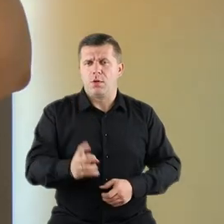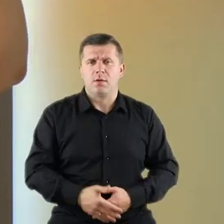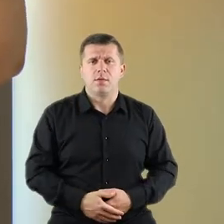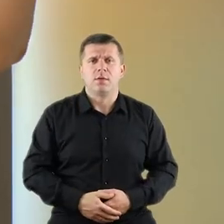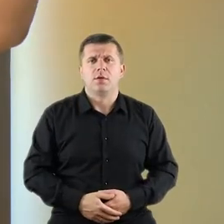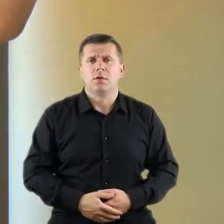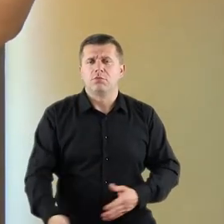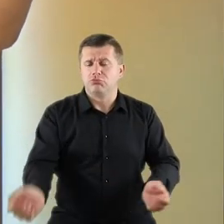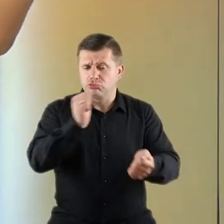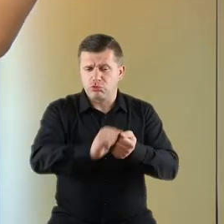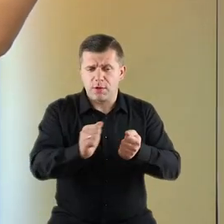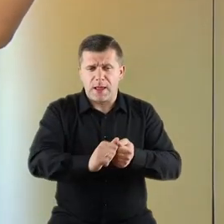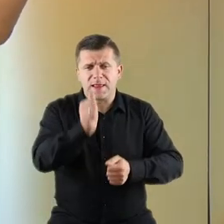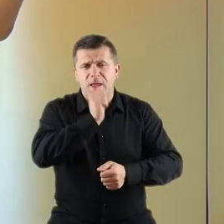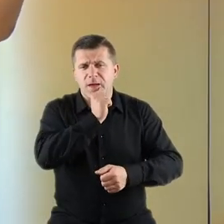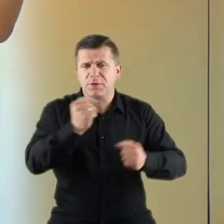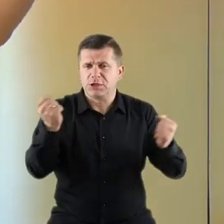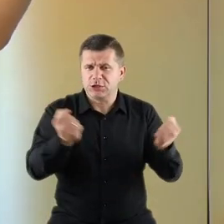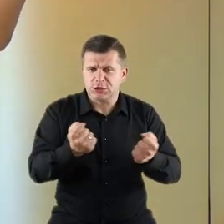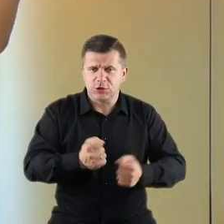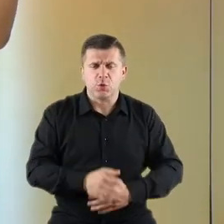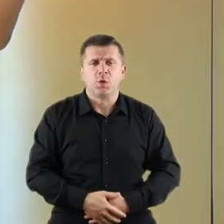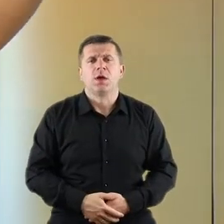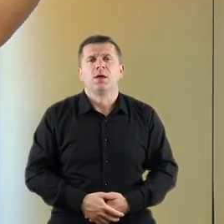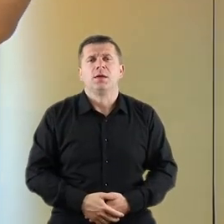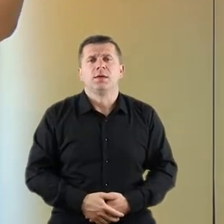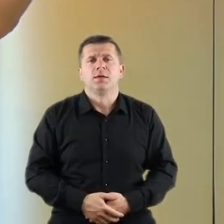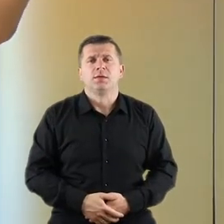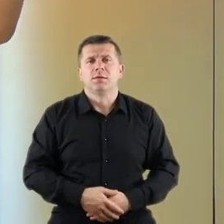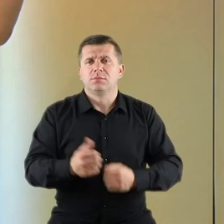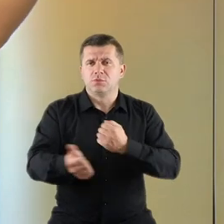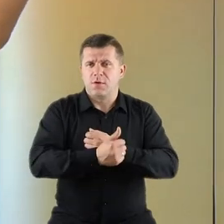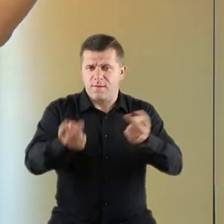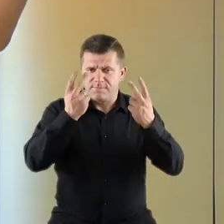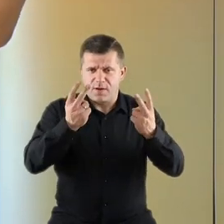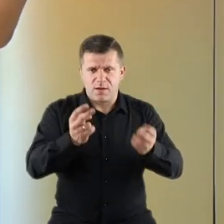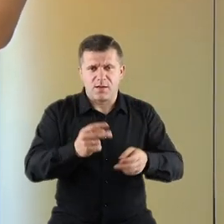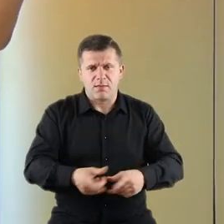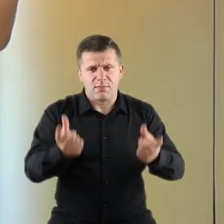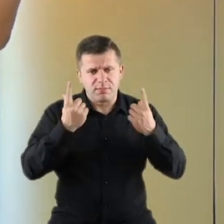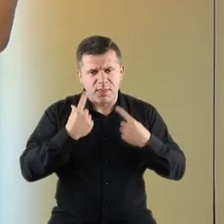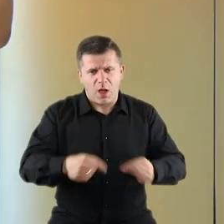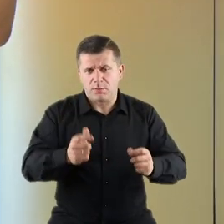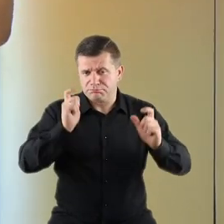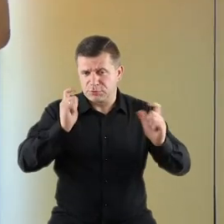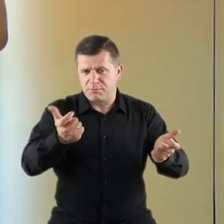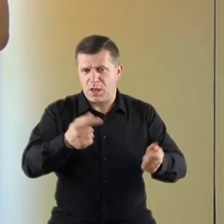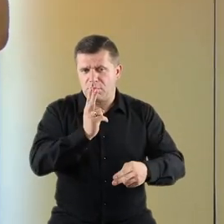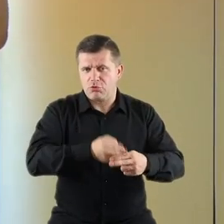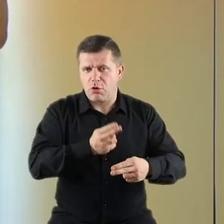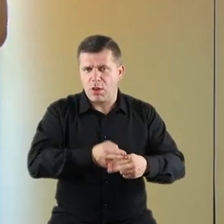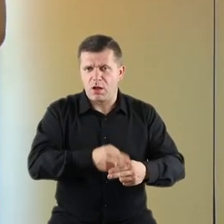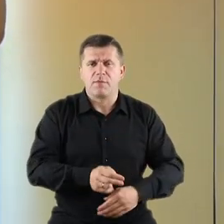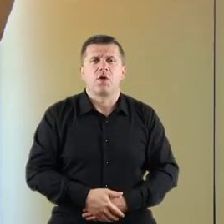szkodliwa tajemnicza siła która sprawia że człowiek zwierzę roślina chorują przyczyn ważna jest nagłości przypadkowość dolegliwości i Możliwość szybkiego